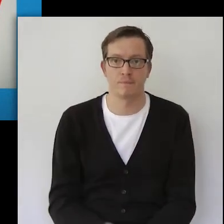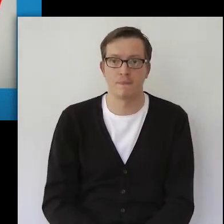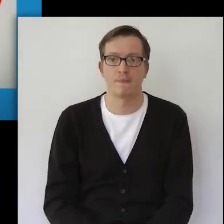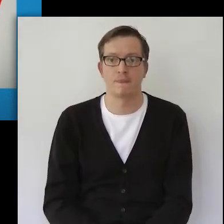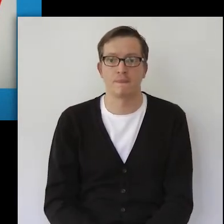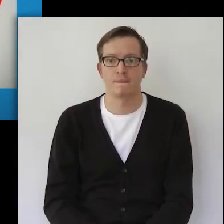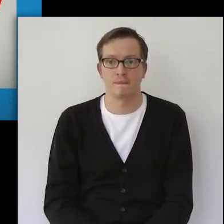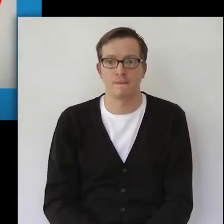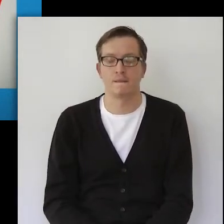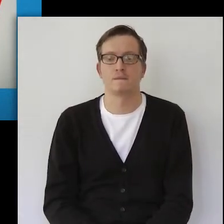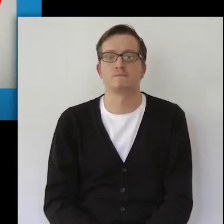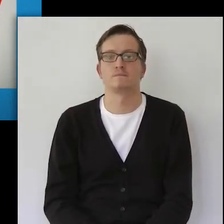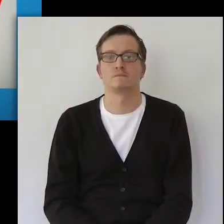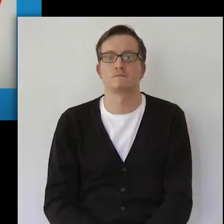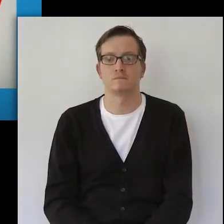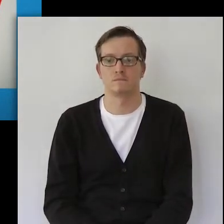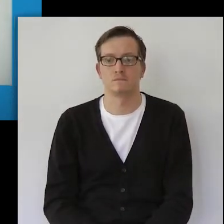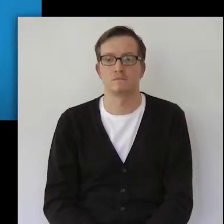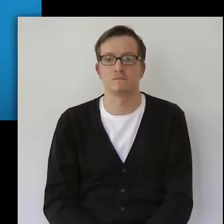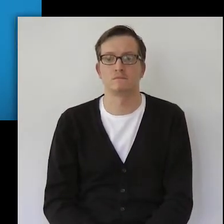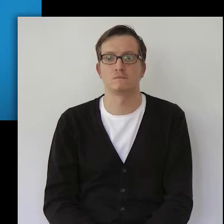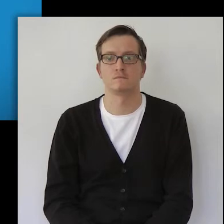gleichen Chancen im Leben haben